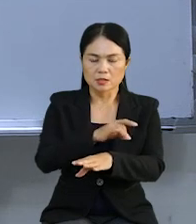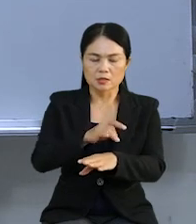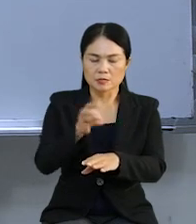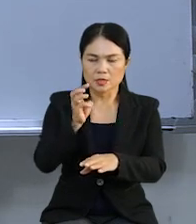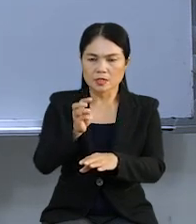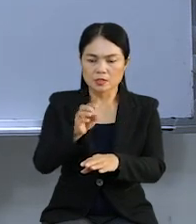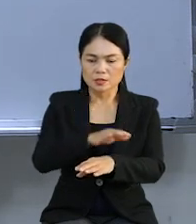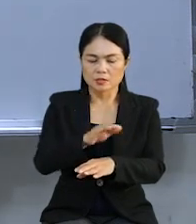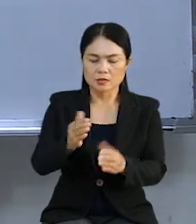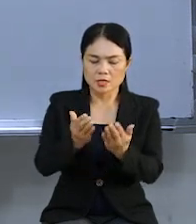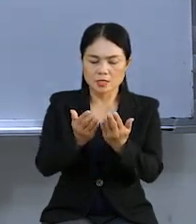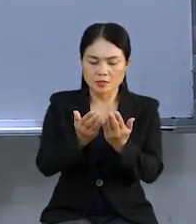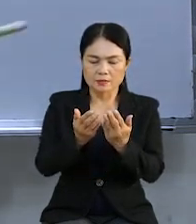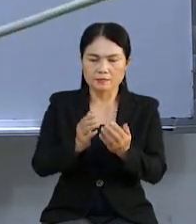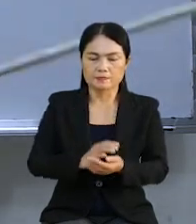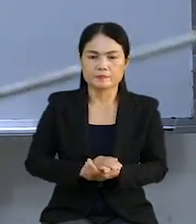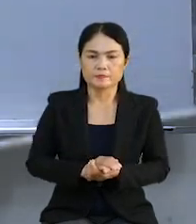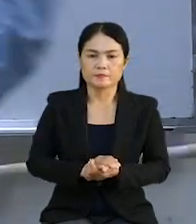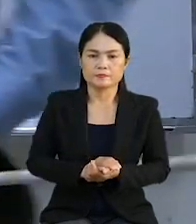าน